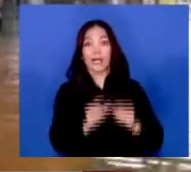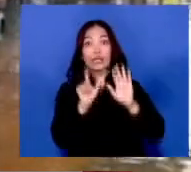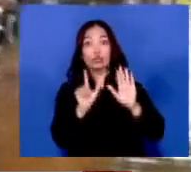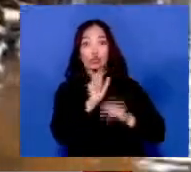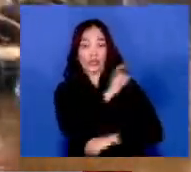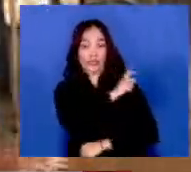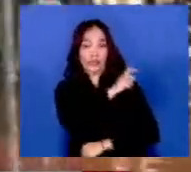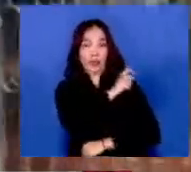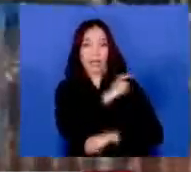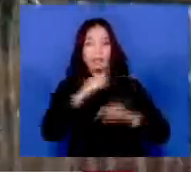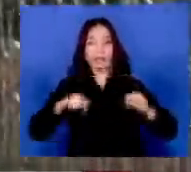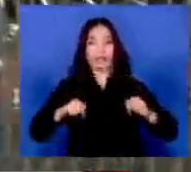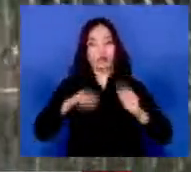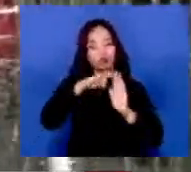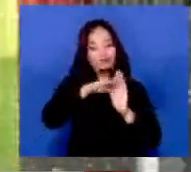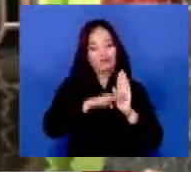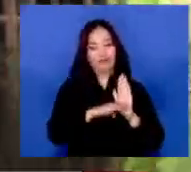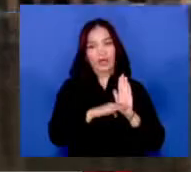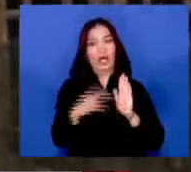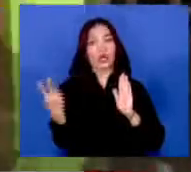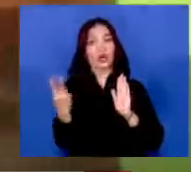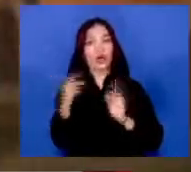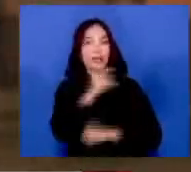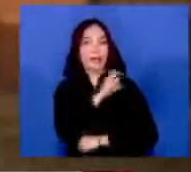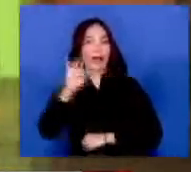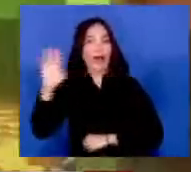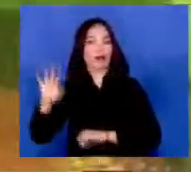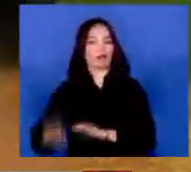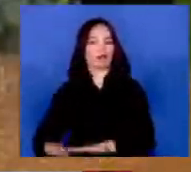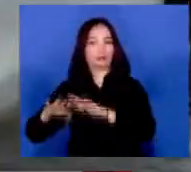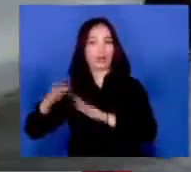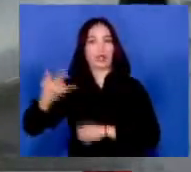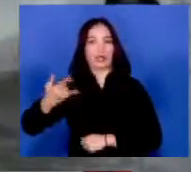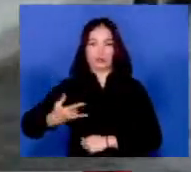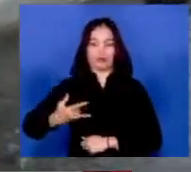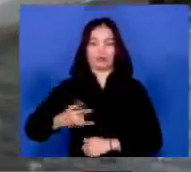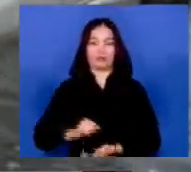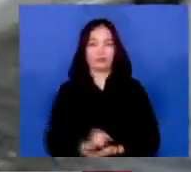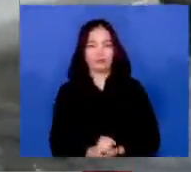kecamatan sudah berangsur surut, sedangkan 2 kecamatan lainnya masih terendam banjir.